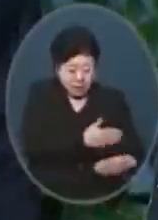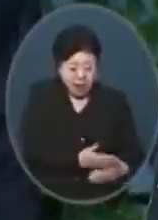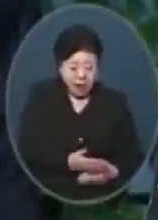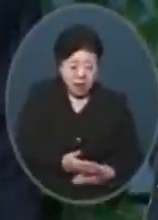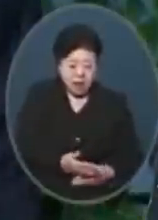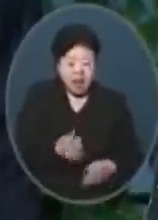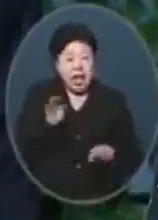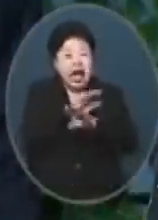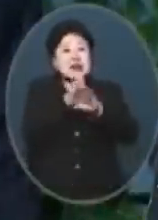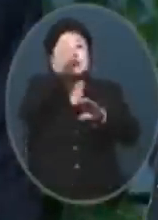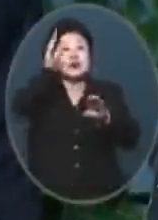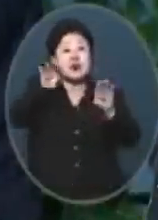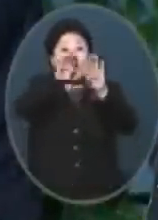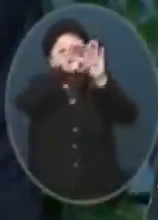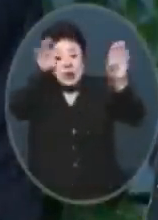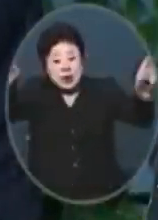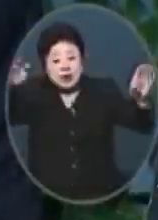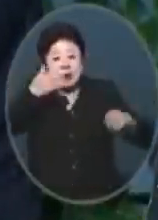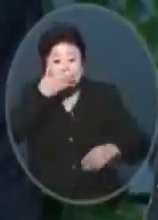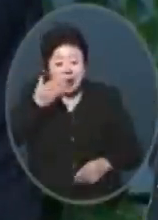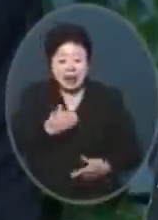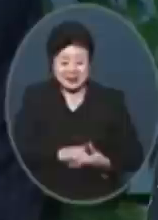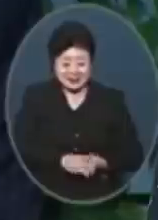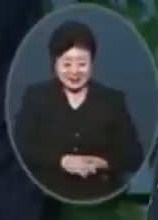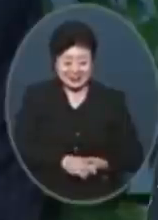막혀도 아직 위에는